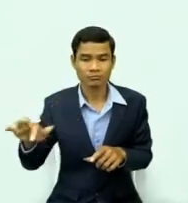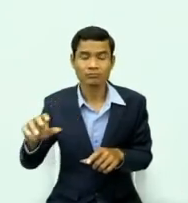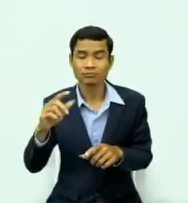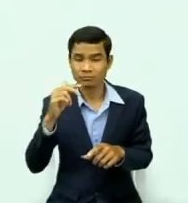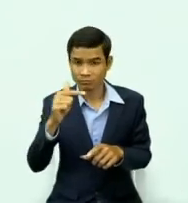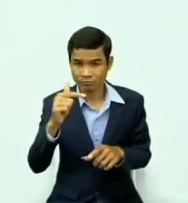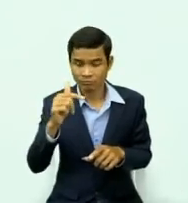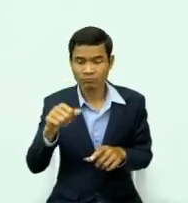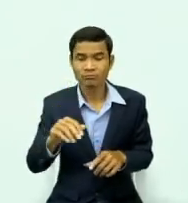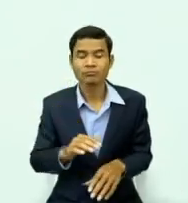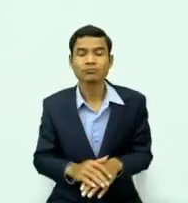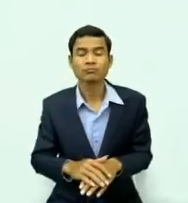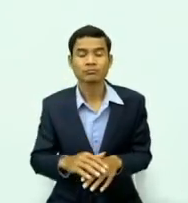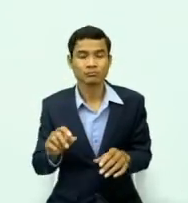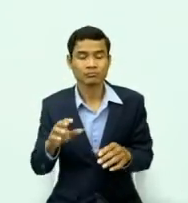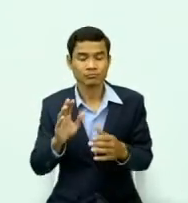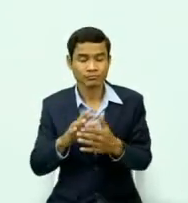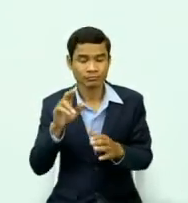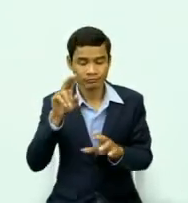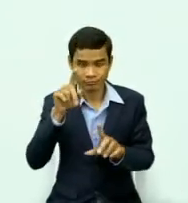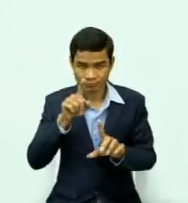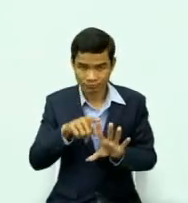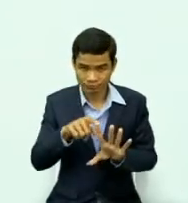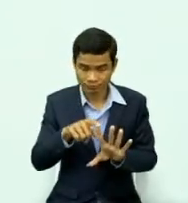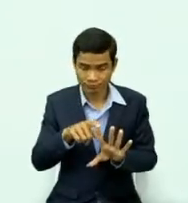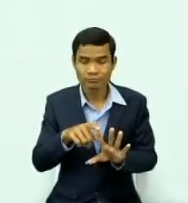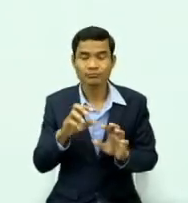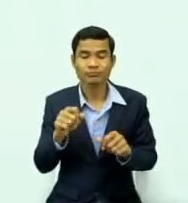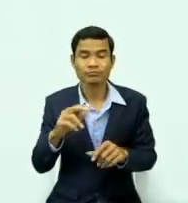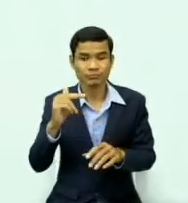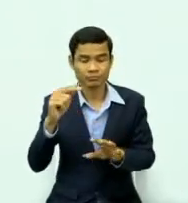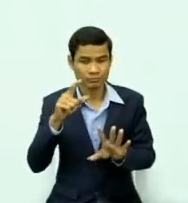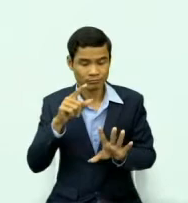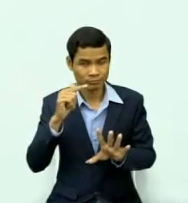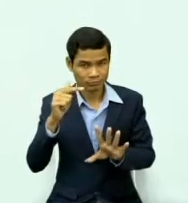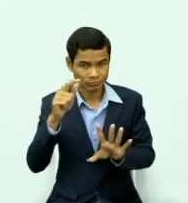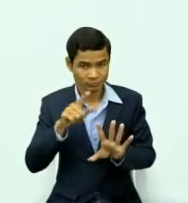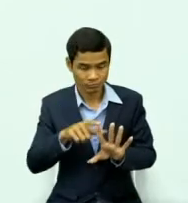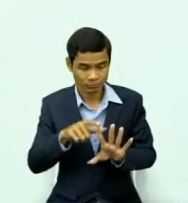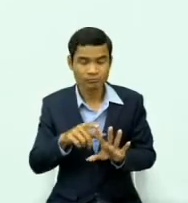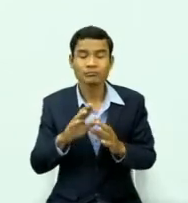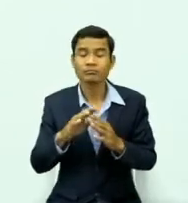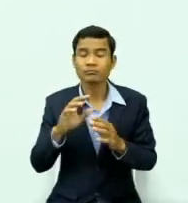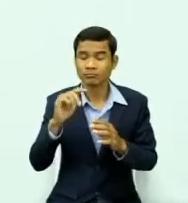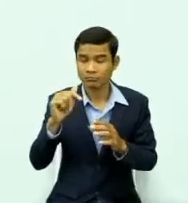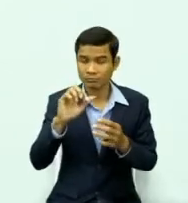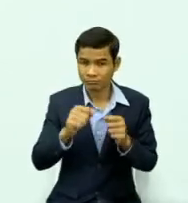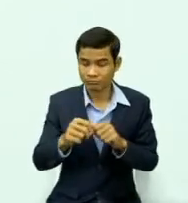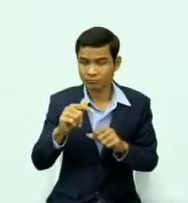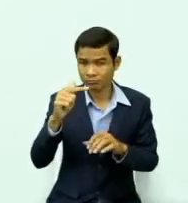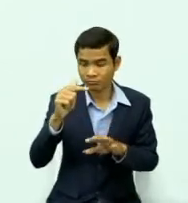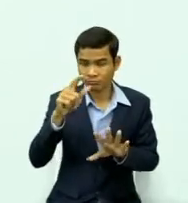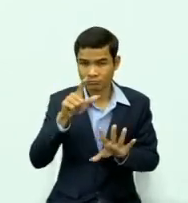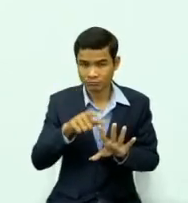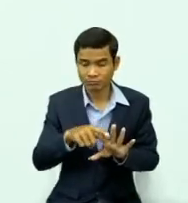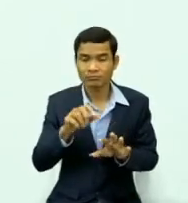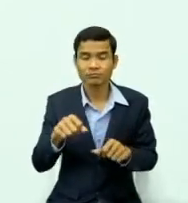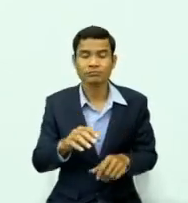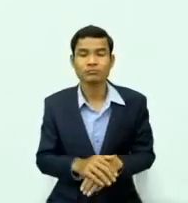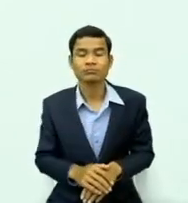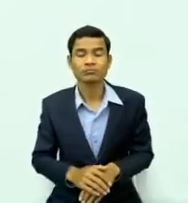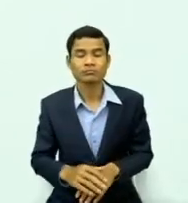cha chẳng đã chẳng ăn tha sầm lạp pí ngò đôi thì chỉ ngờ tay chía ngò nè con